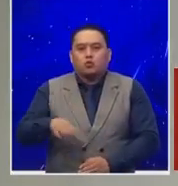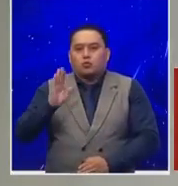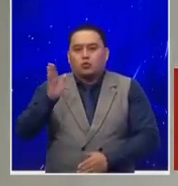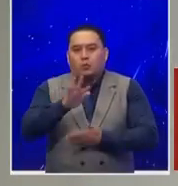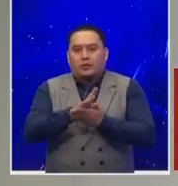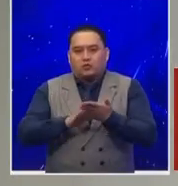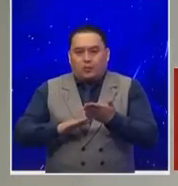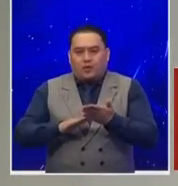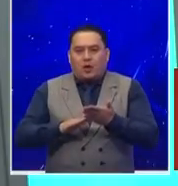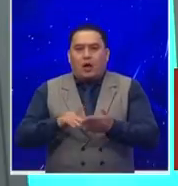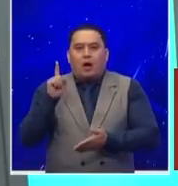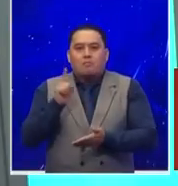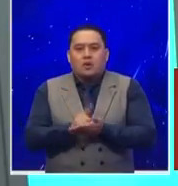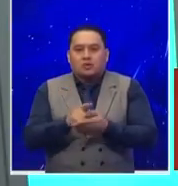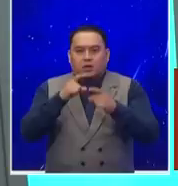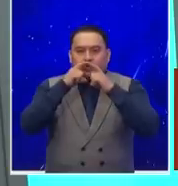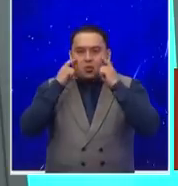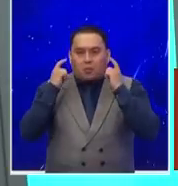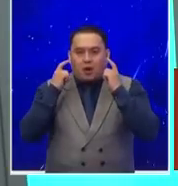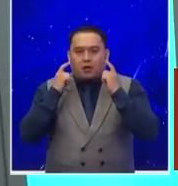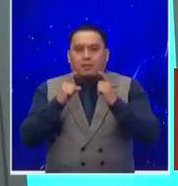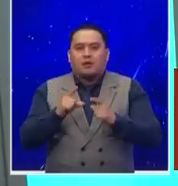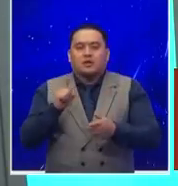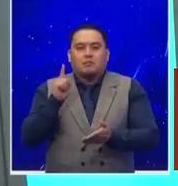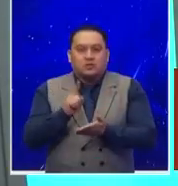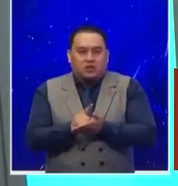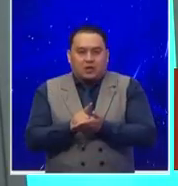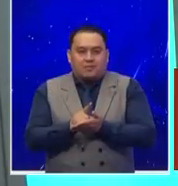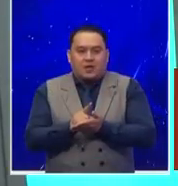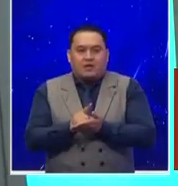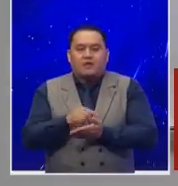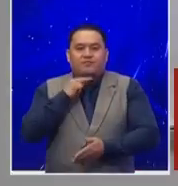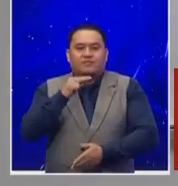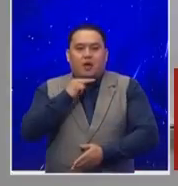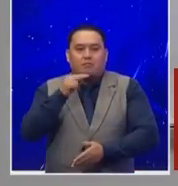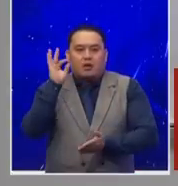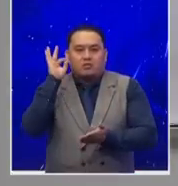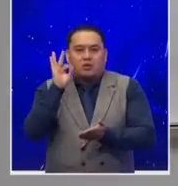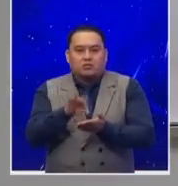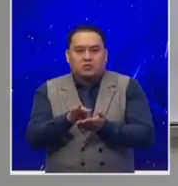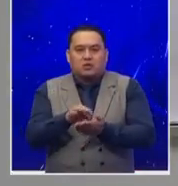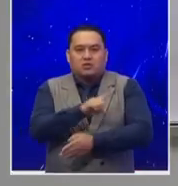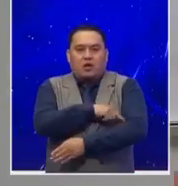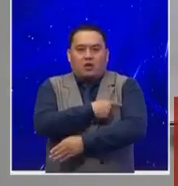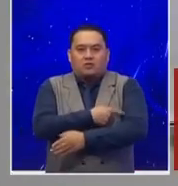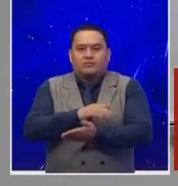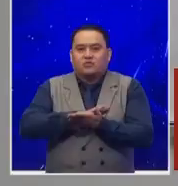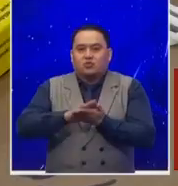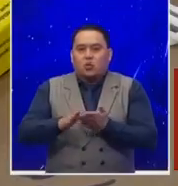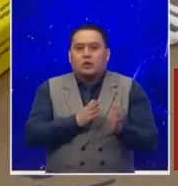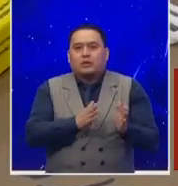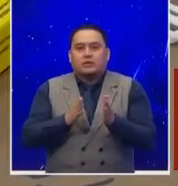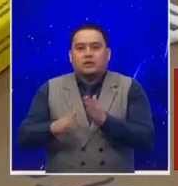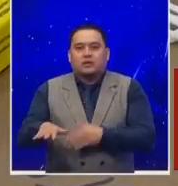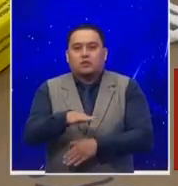будут продолжены. В том числе обязательное ношение защитных масок. Внимание нацелено на усиление санитарно-дезинфекционного режима